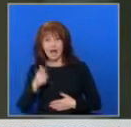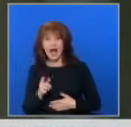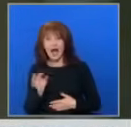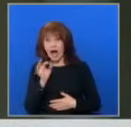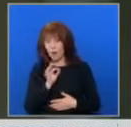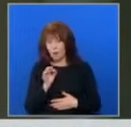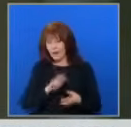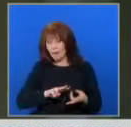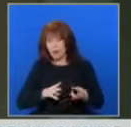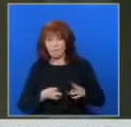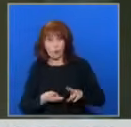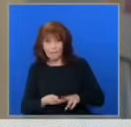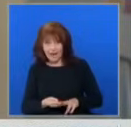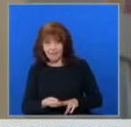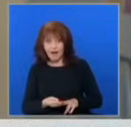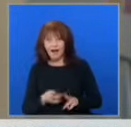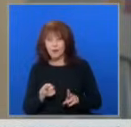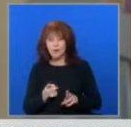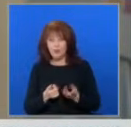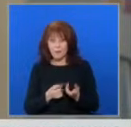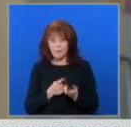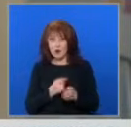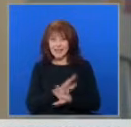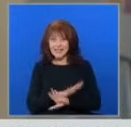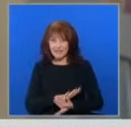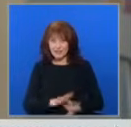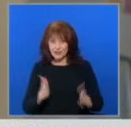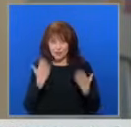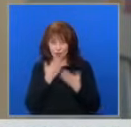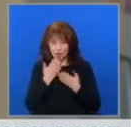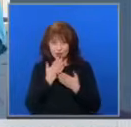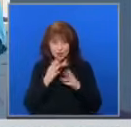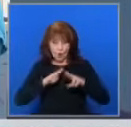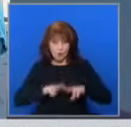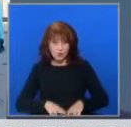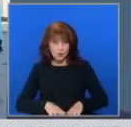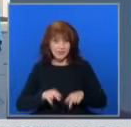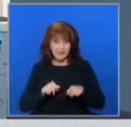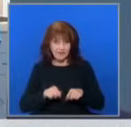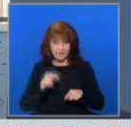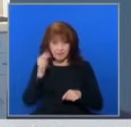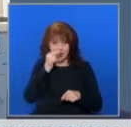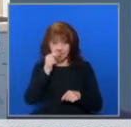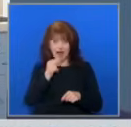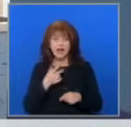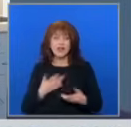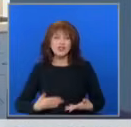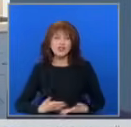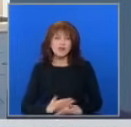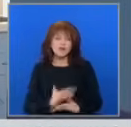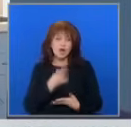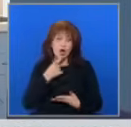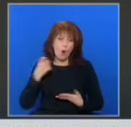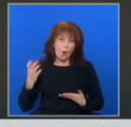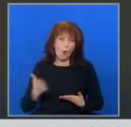в броя на новозавършилите, които остават в България, ще са необходими десетилетия, за да се компенсира